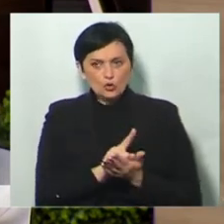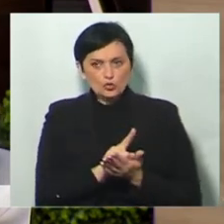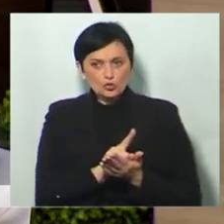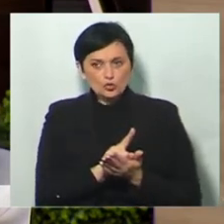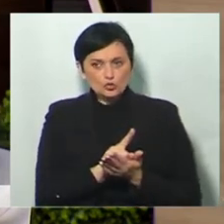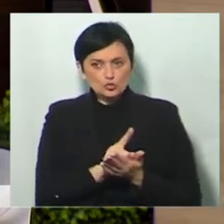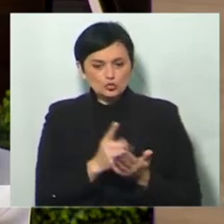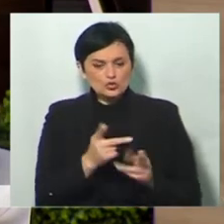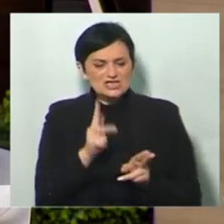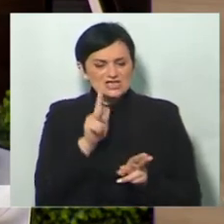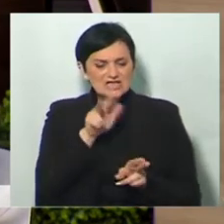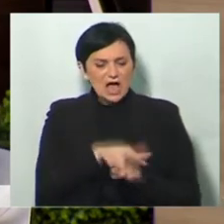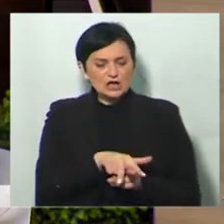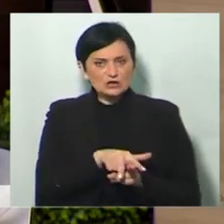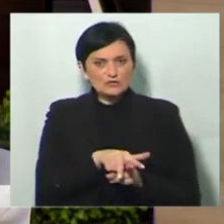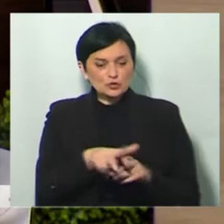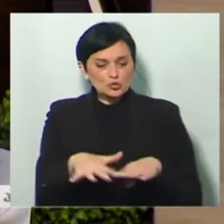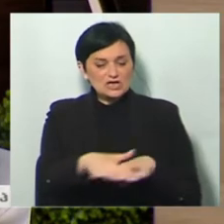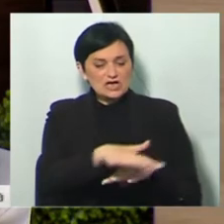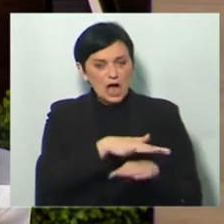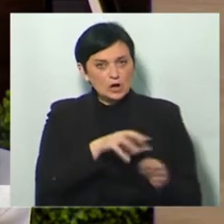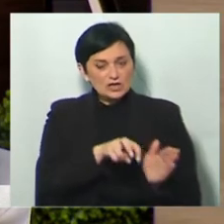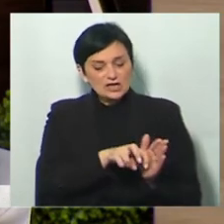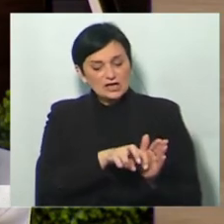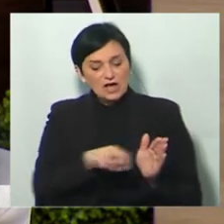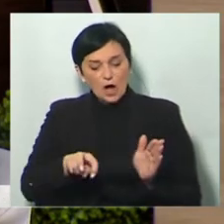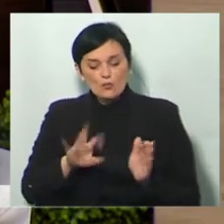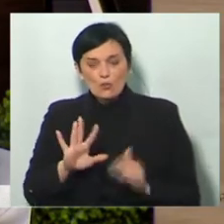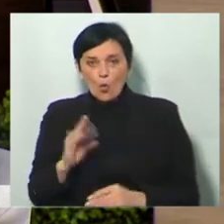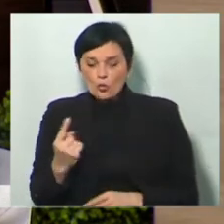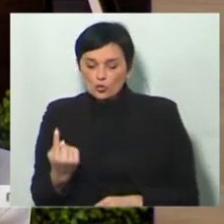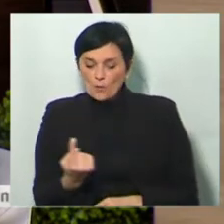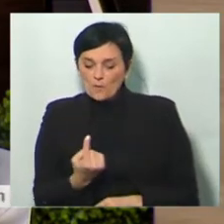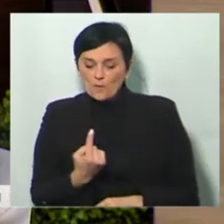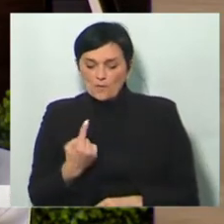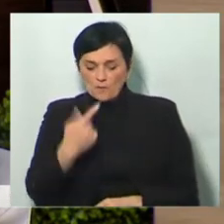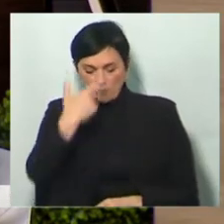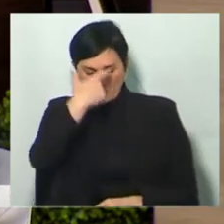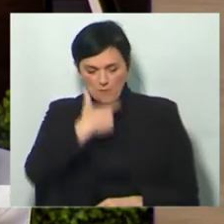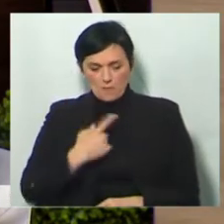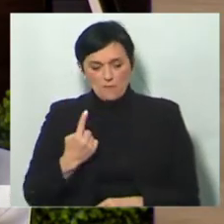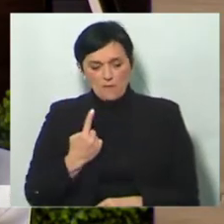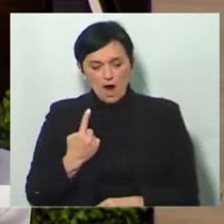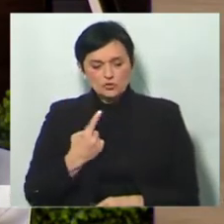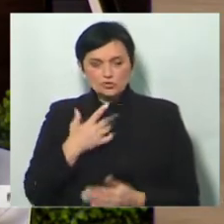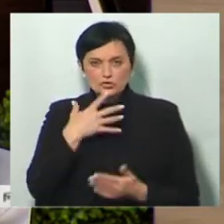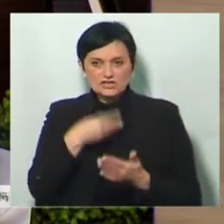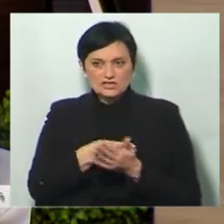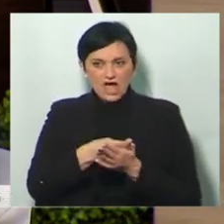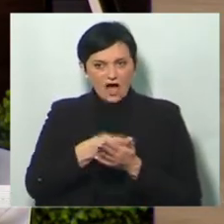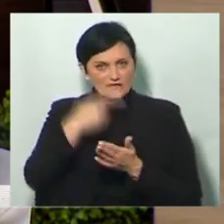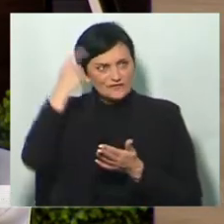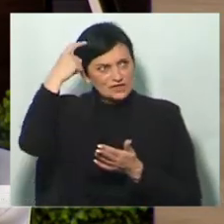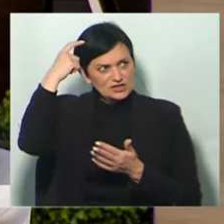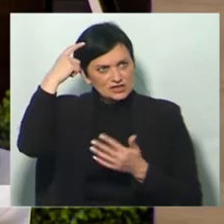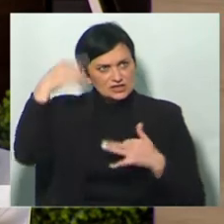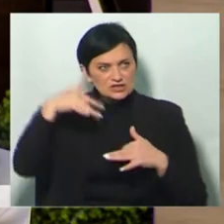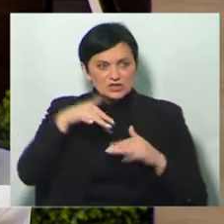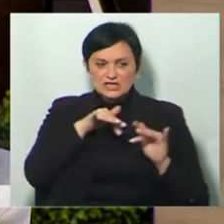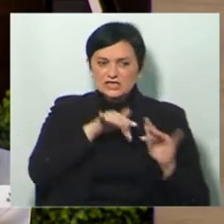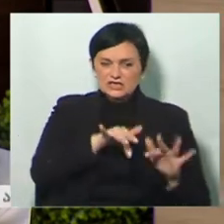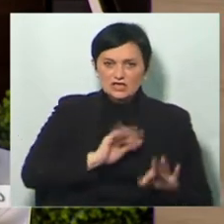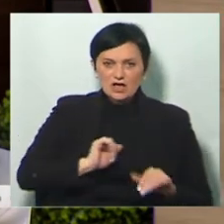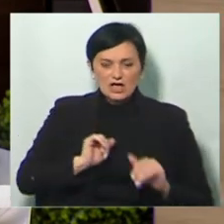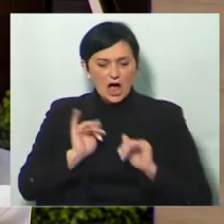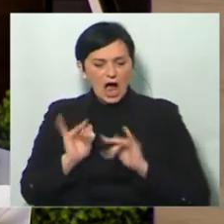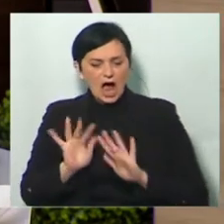ჭიდრო დატვირთული გარემოდან და მხოლოდ მარტო რაღაც თქვათ თავის თავში რეალიზებულის,